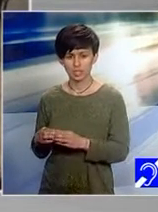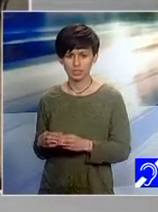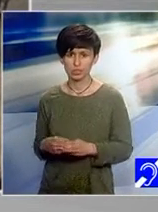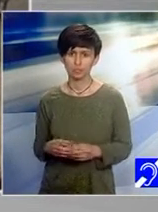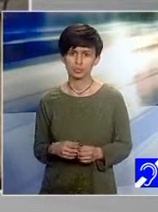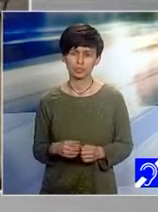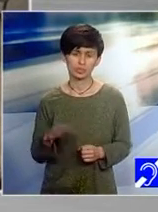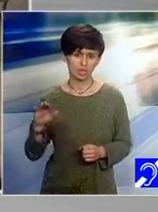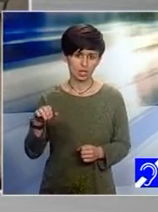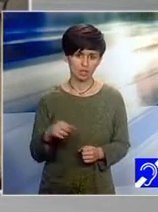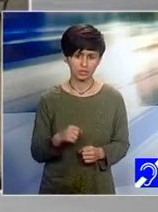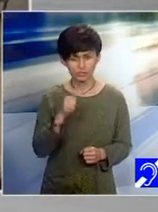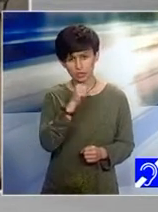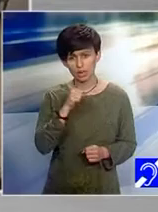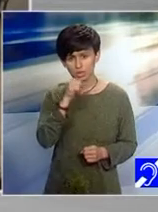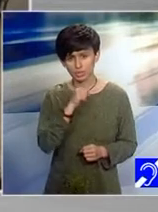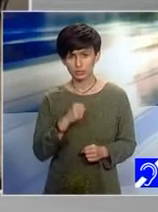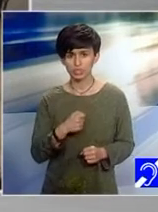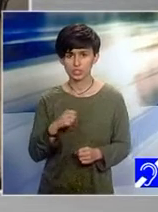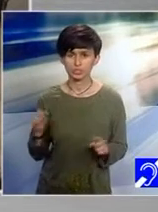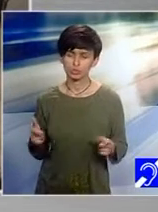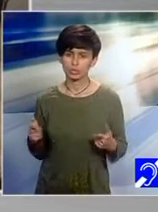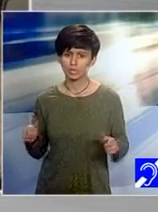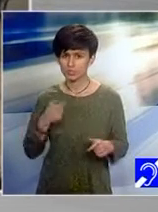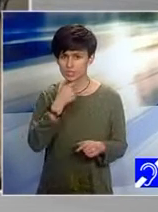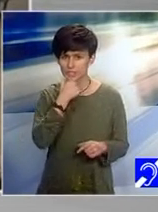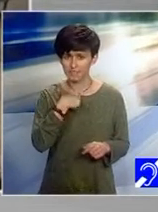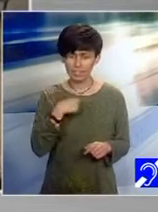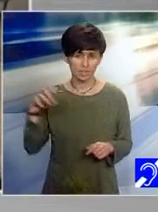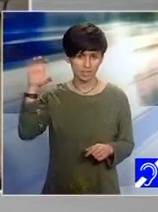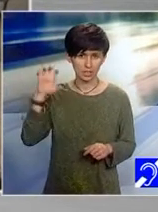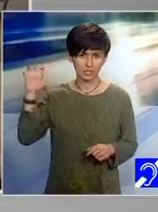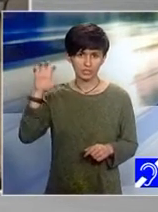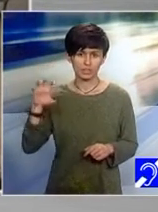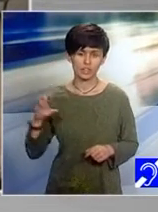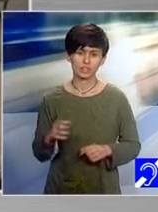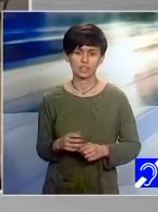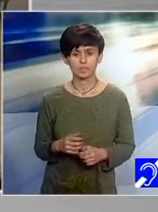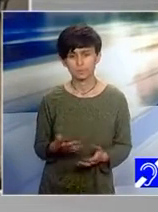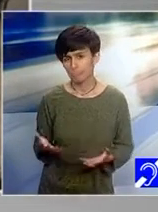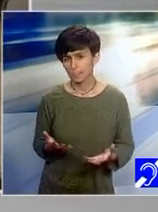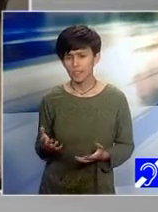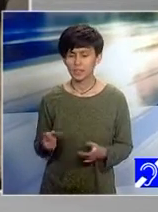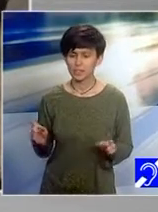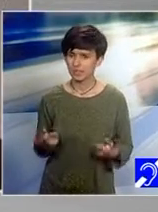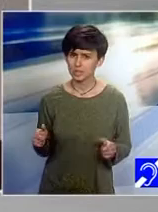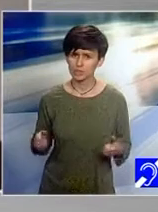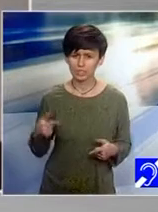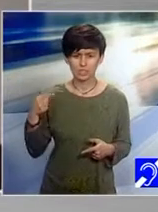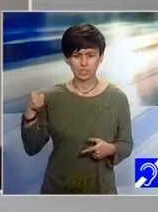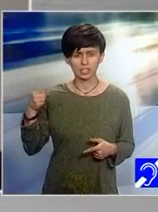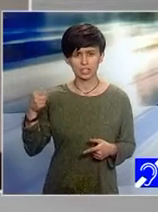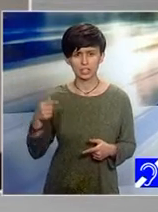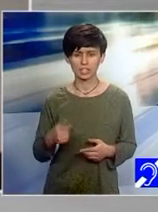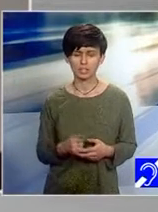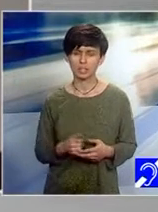un program alcătuit din muzică veche transilvană, în cadrul căruia melodiile armenești culese din gherla s-au